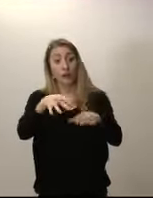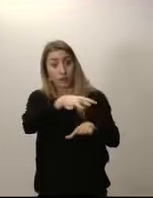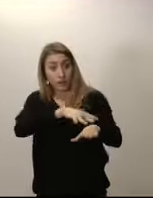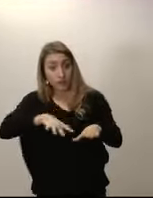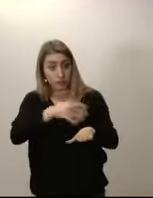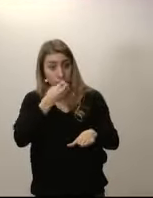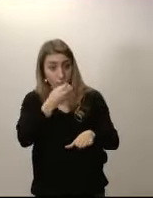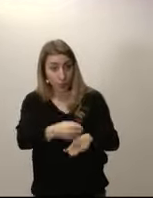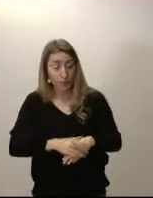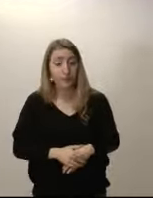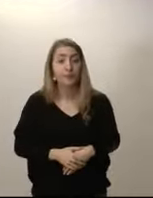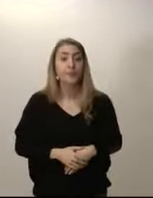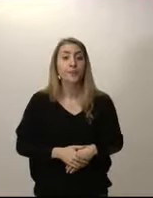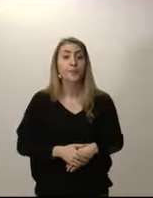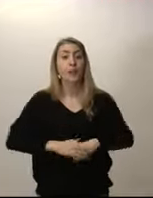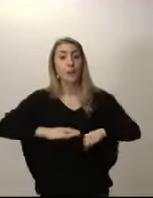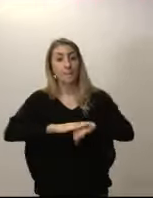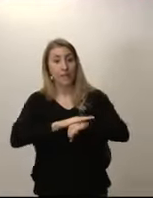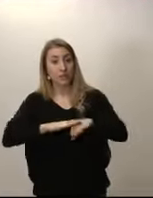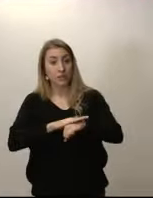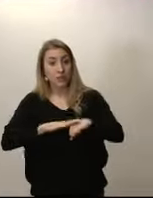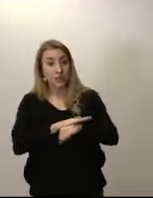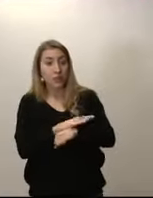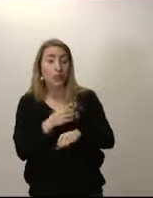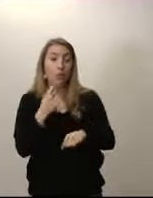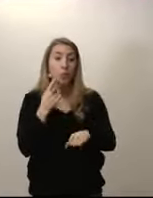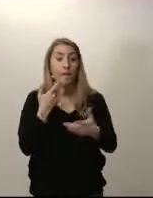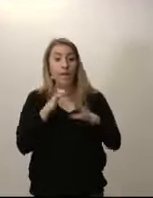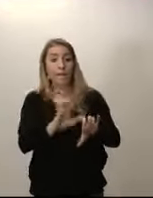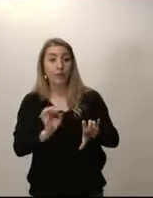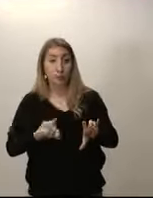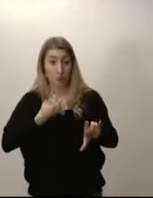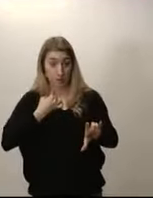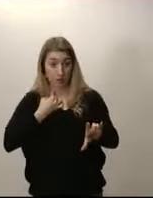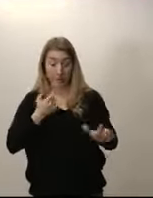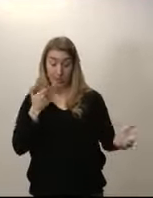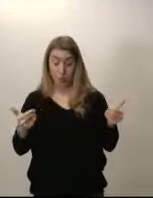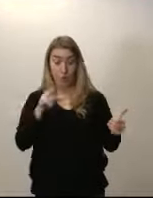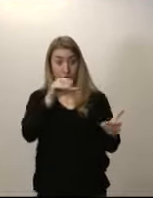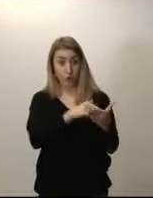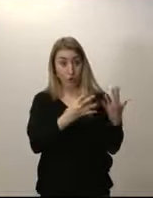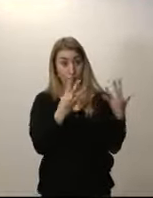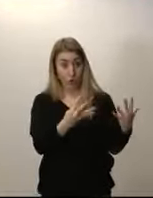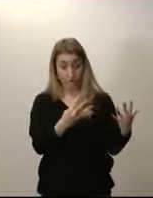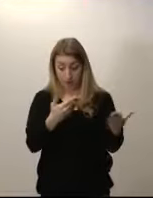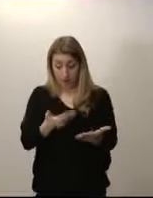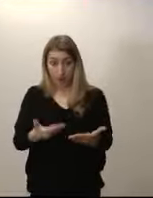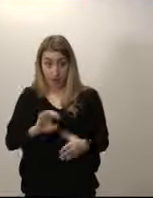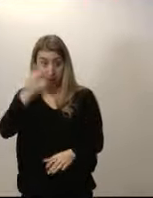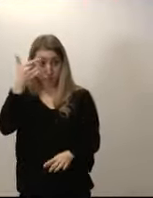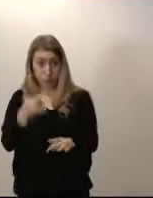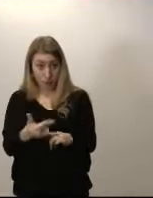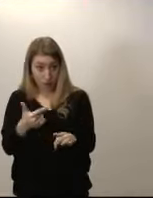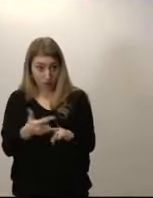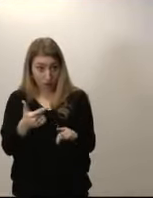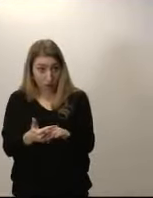reversée. Le début d'une politique de désendettement, pour la première fois depuis 2009, la collectivité rembourse plus de